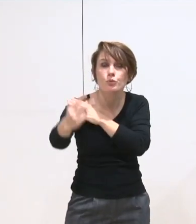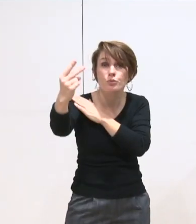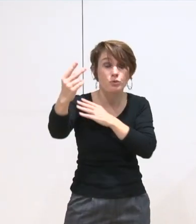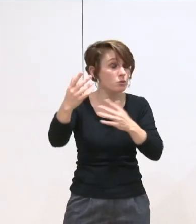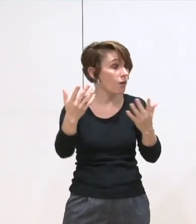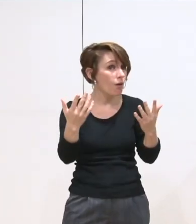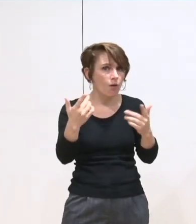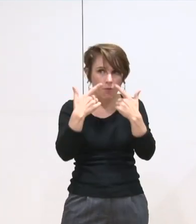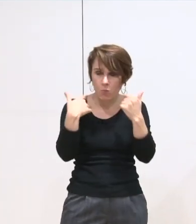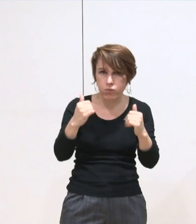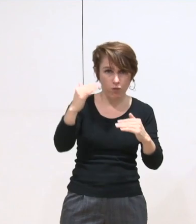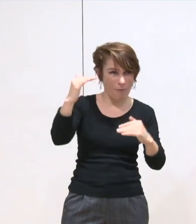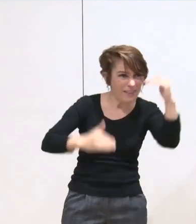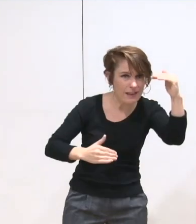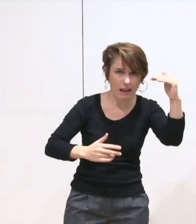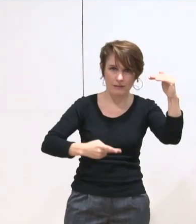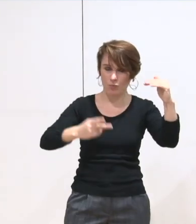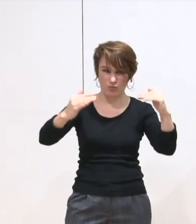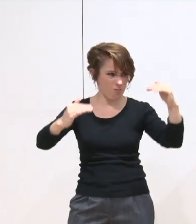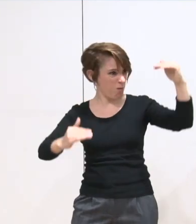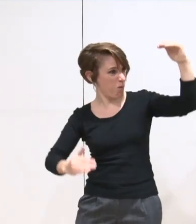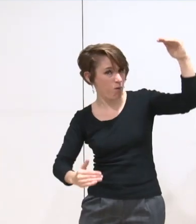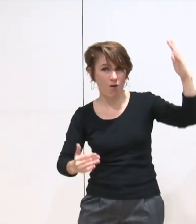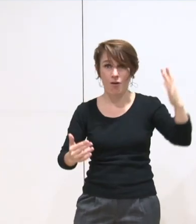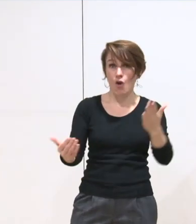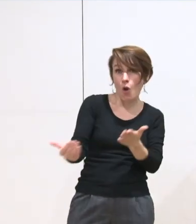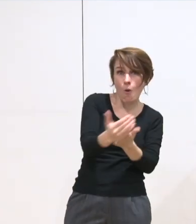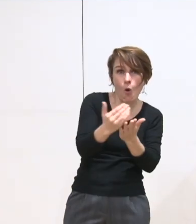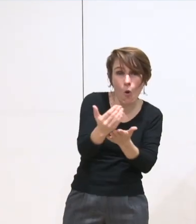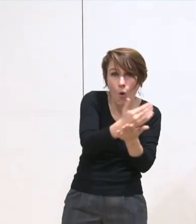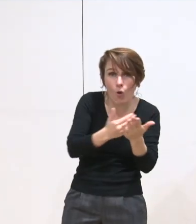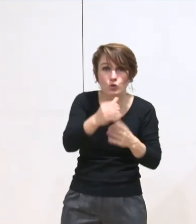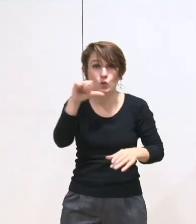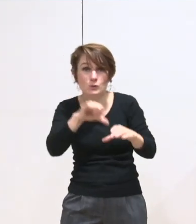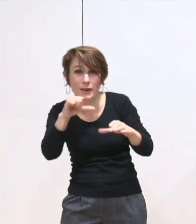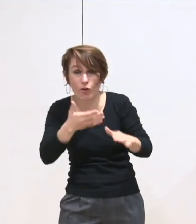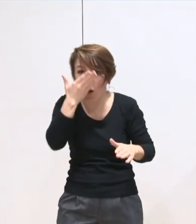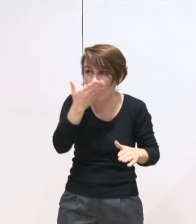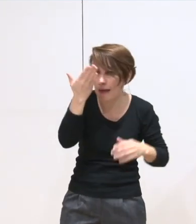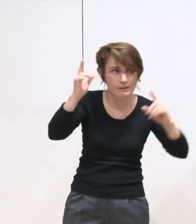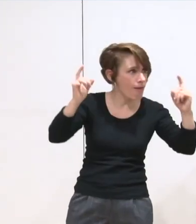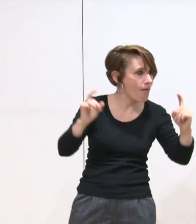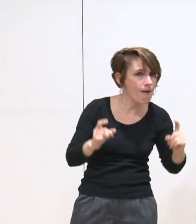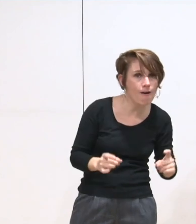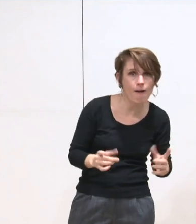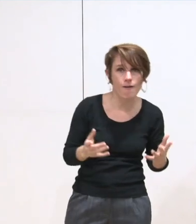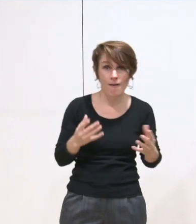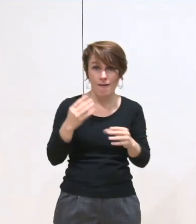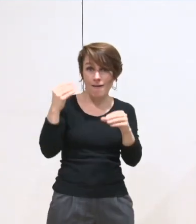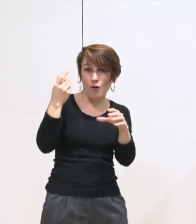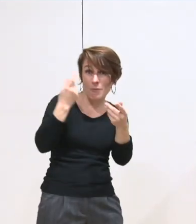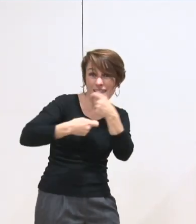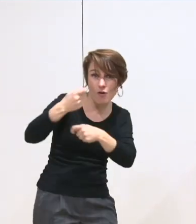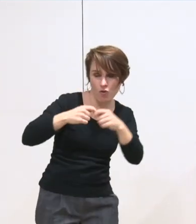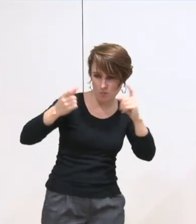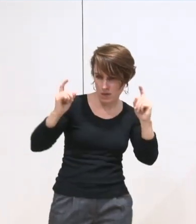inégalités se creusent et les ressources s'épuisent. Notre économie se morfond, elle en souffre, malgré des atouts